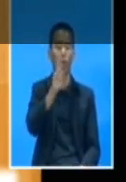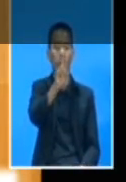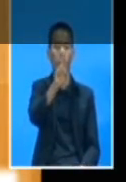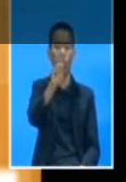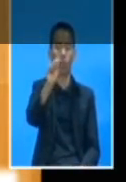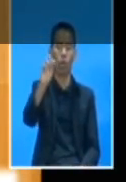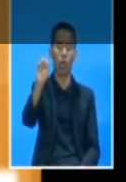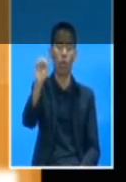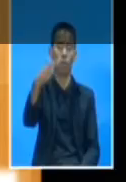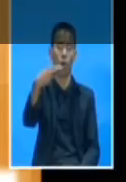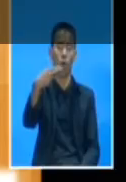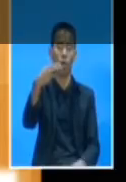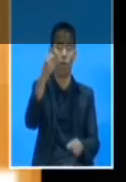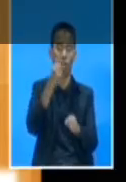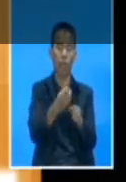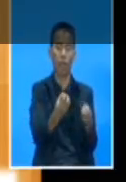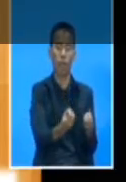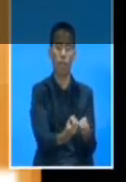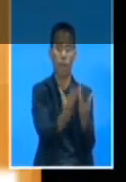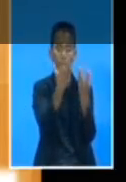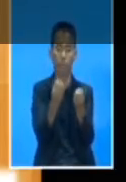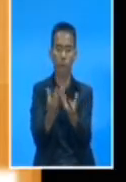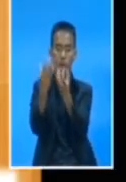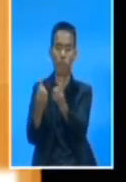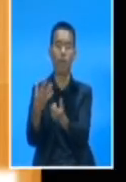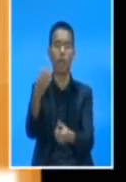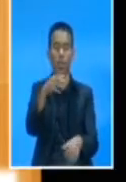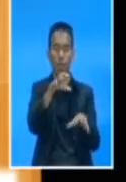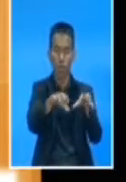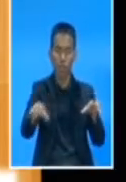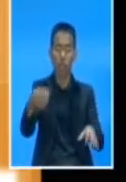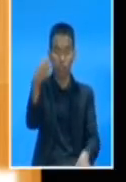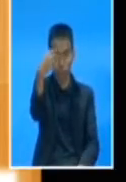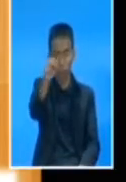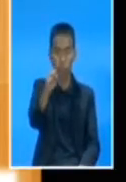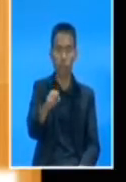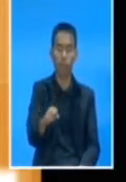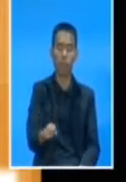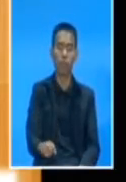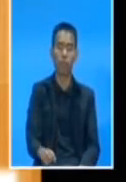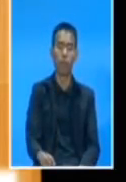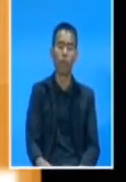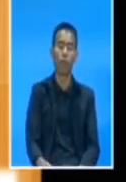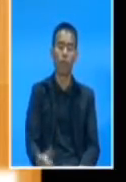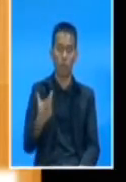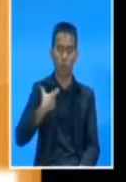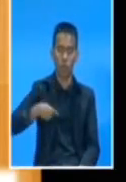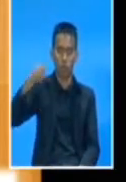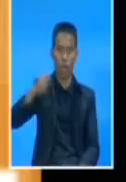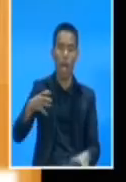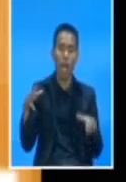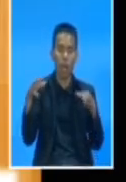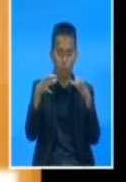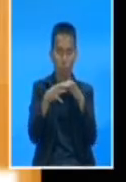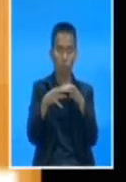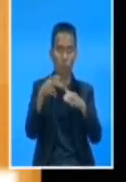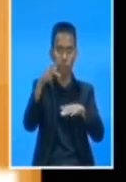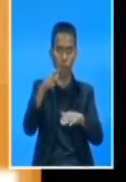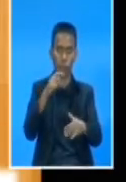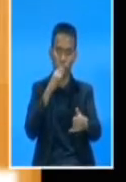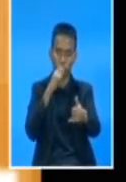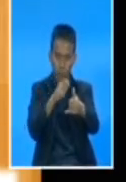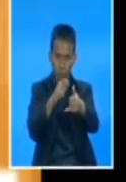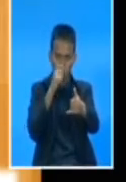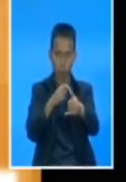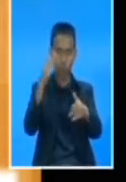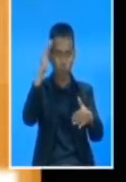อมกัน10จุดร้อยตำรวจโทศาลก็เป็นคณะต่อไปนี้พนักงานสอบสวนต้องเป็นรูปของคณ